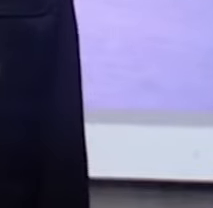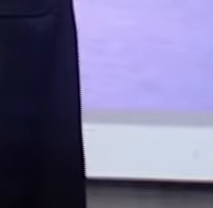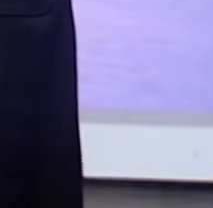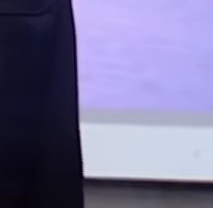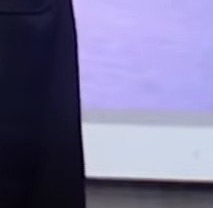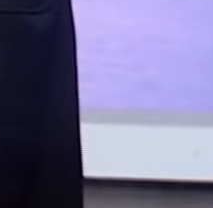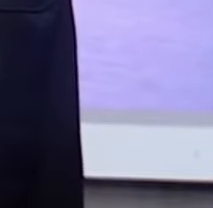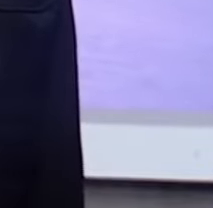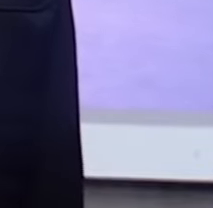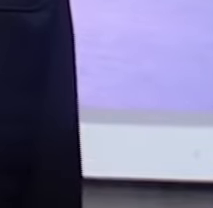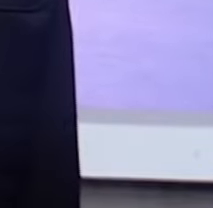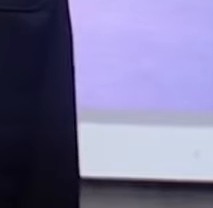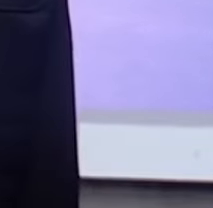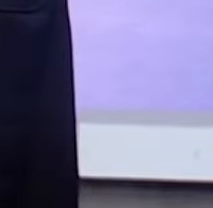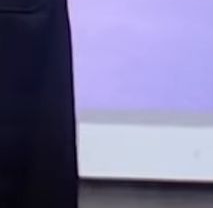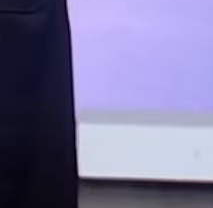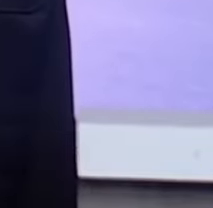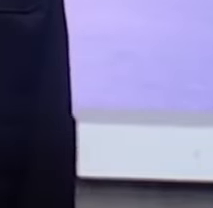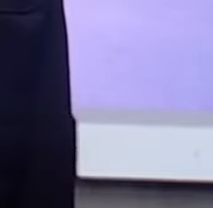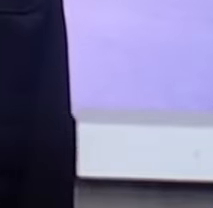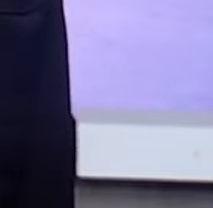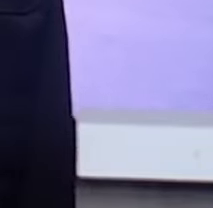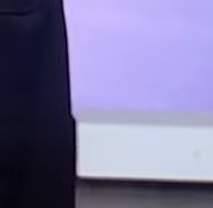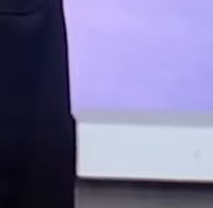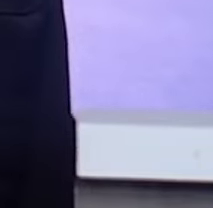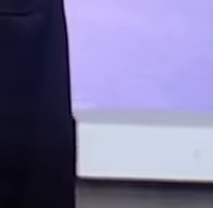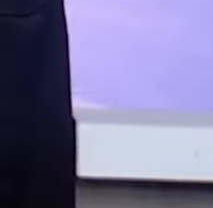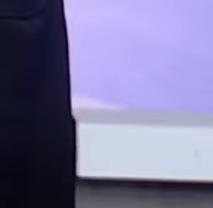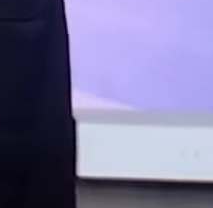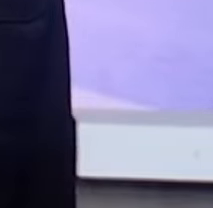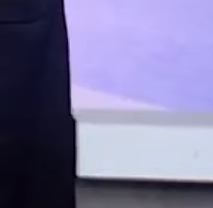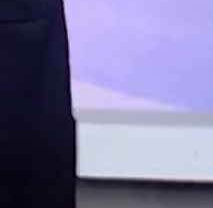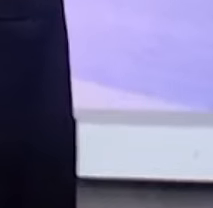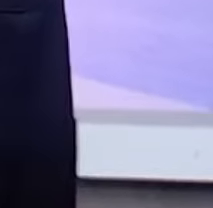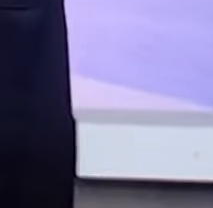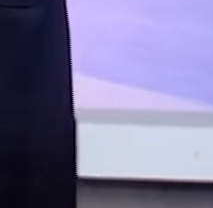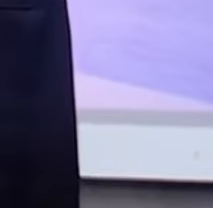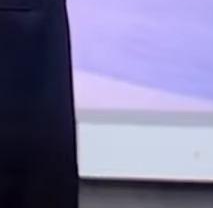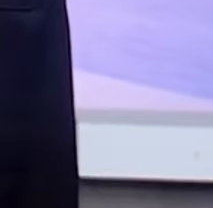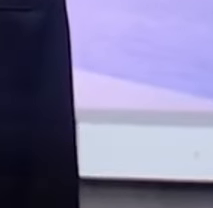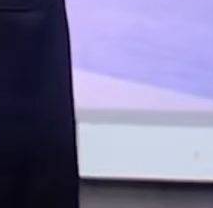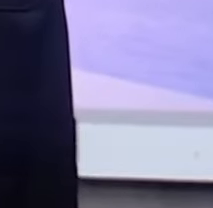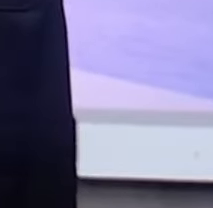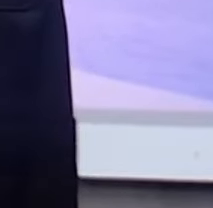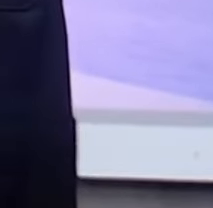saksi. Mag-subscribe sa GMA Integrated News sa YouTube at para sa mga kapuso abroad,